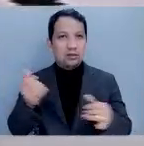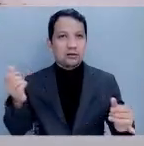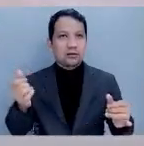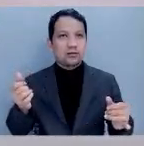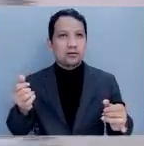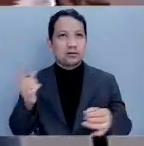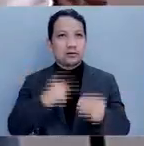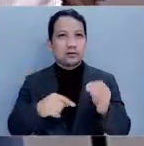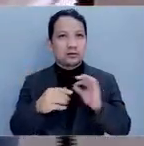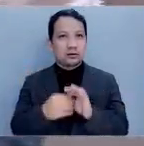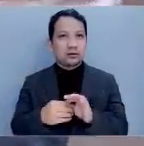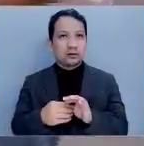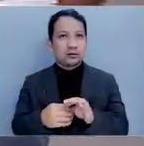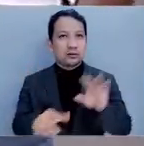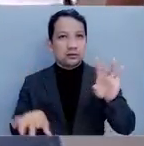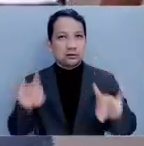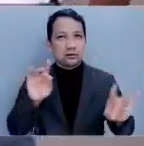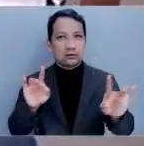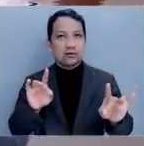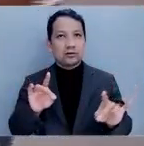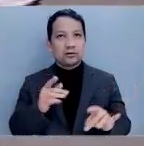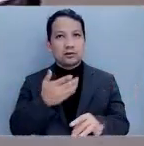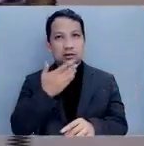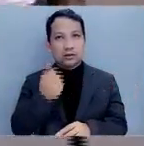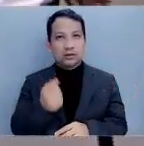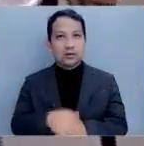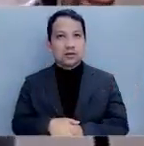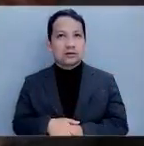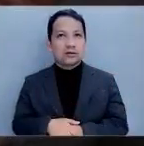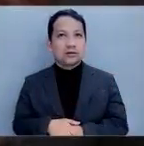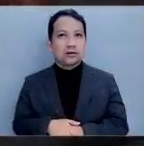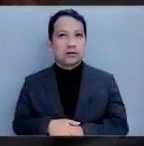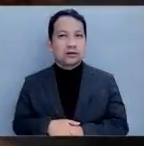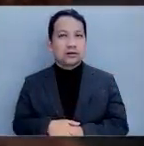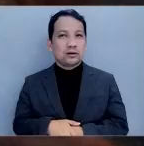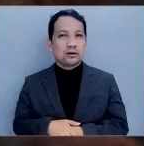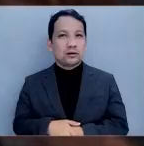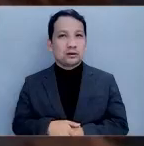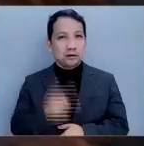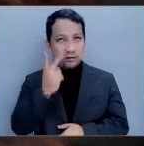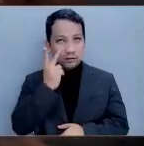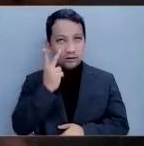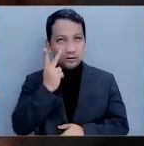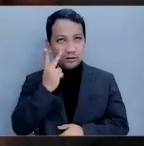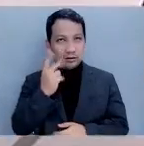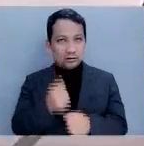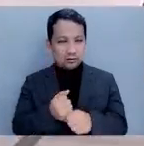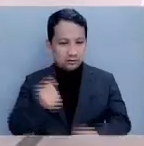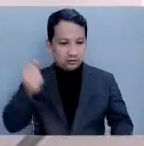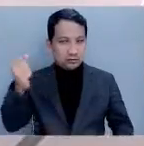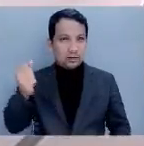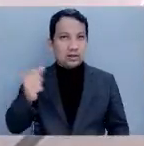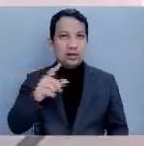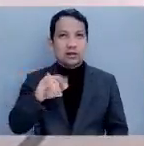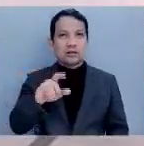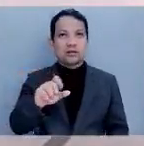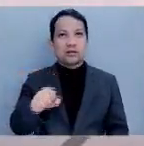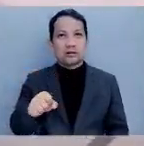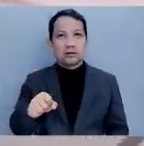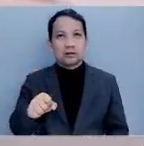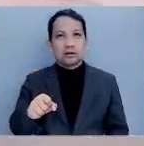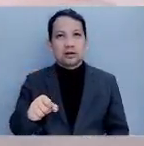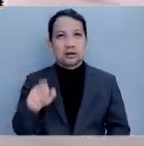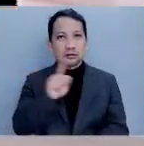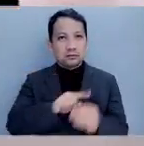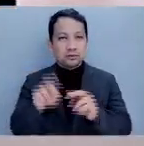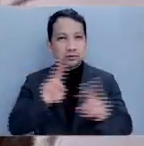namin kung which one suits me better. So we realized na yung long stick mas better sa akin. Pinaghahandaan ni Kylie